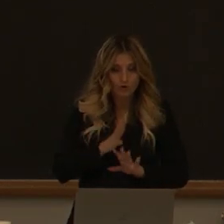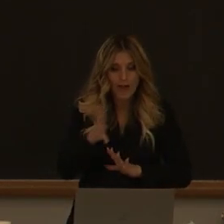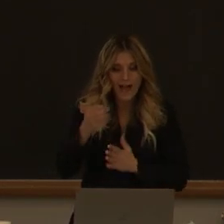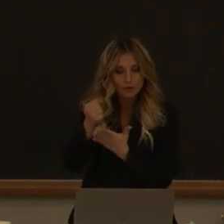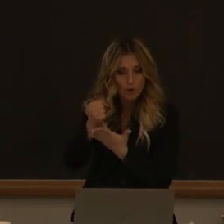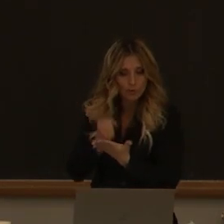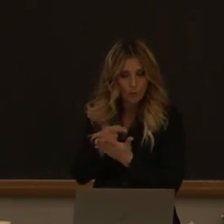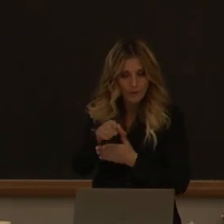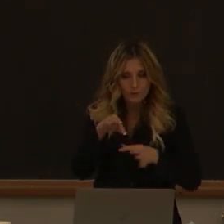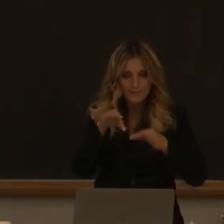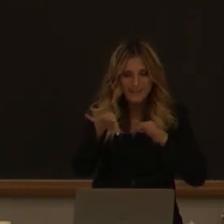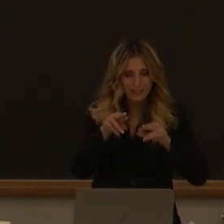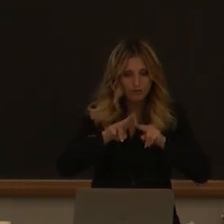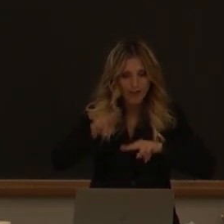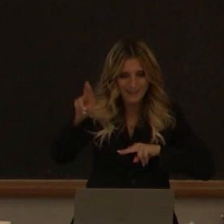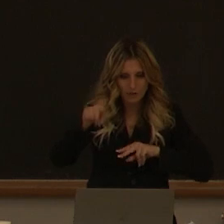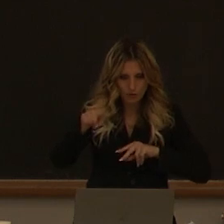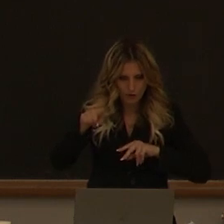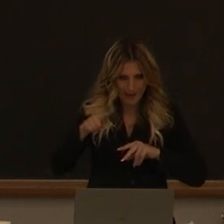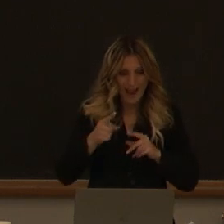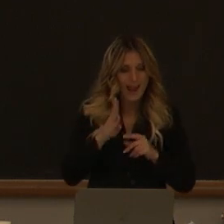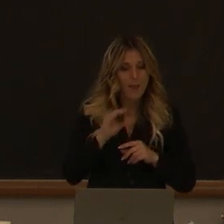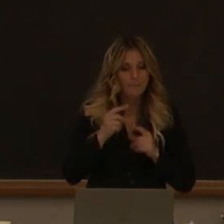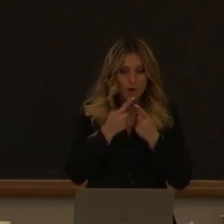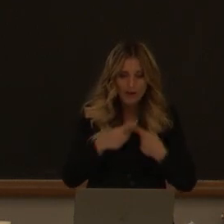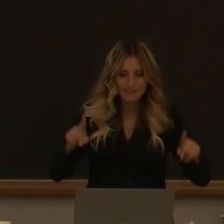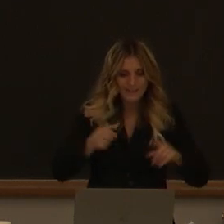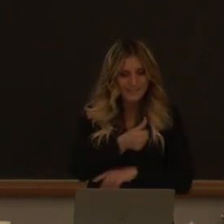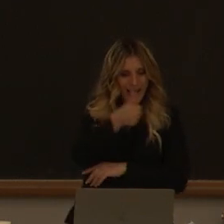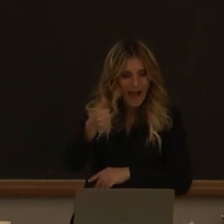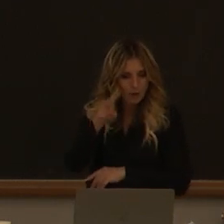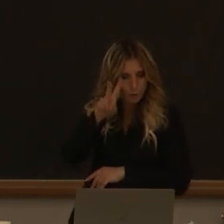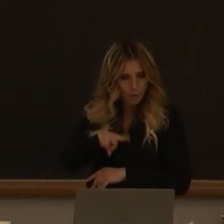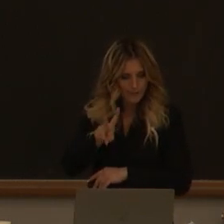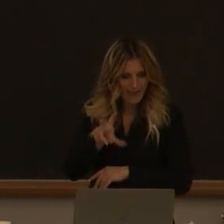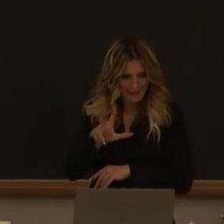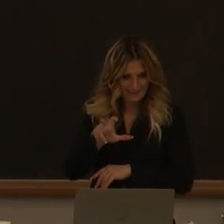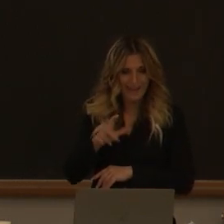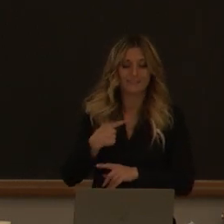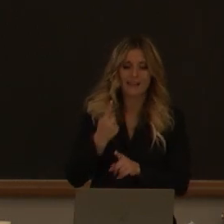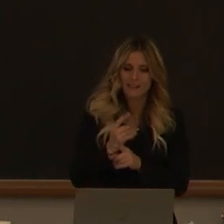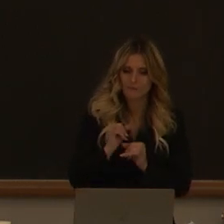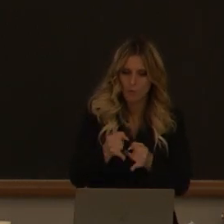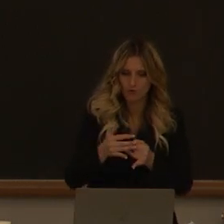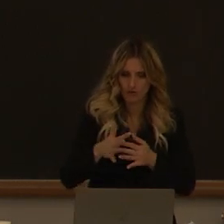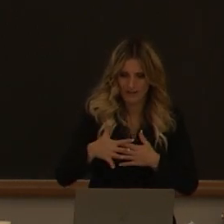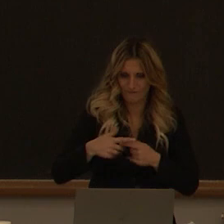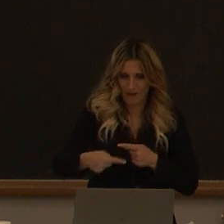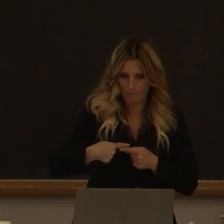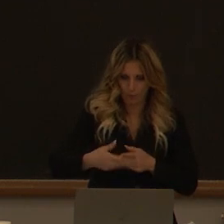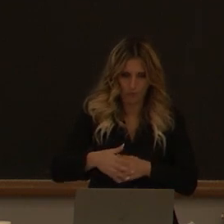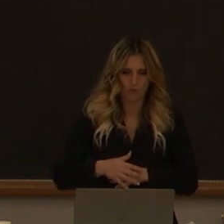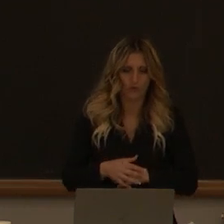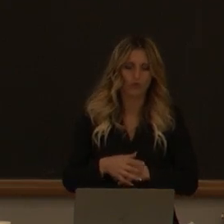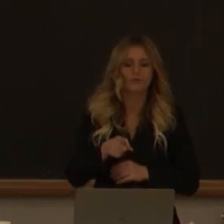Strategia Nazionale della Biodiversità del 2030, che sta uscendo a giorni, che riprende in maniera molto